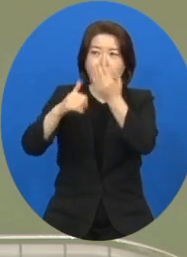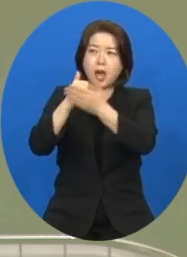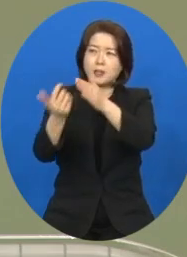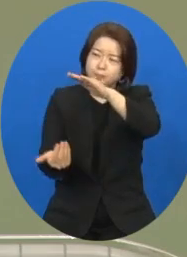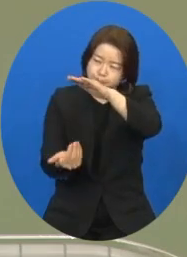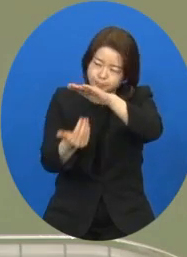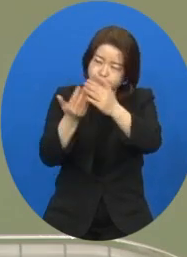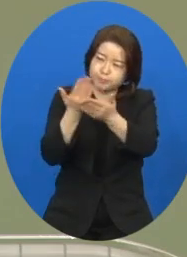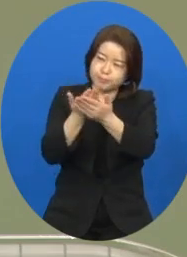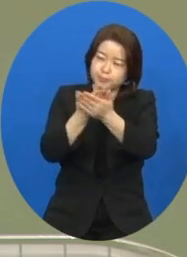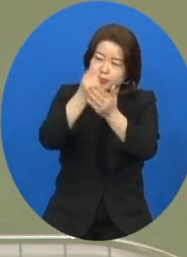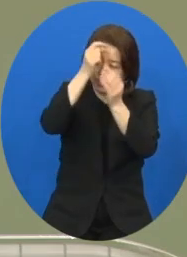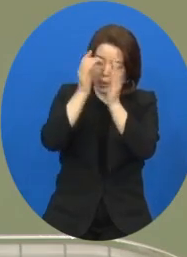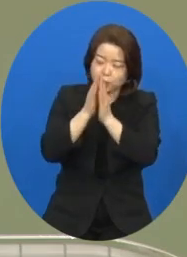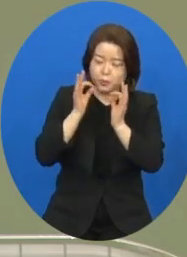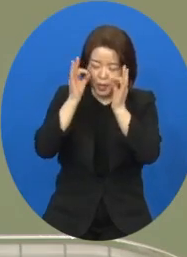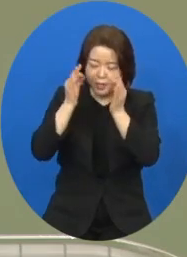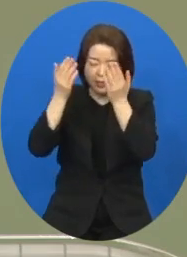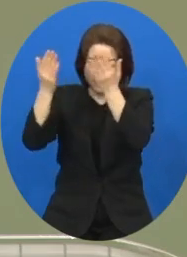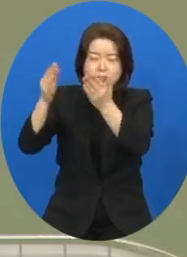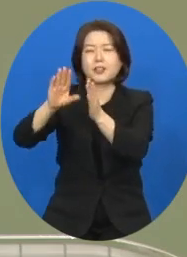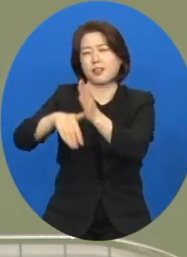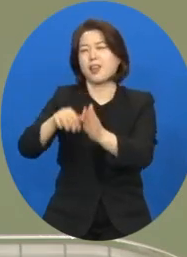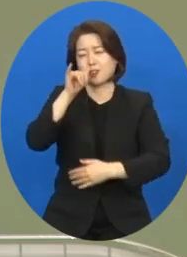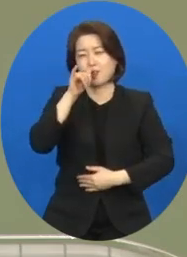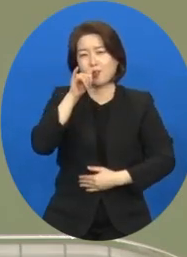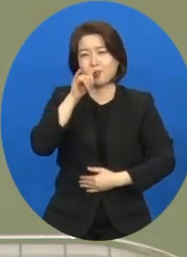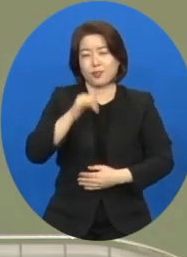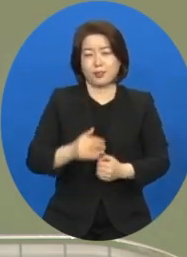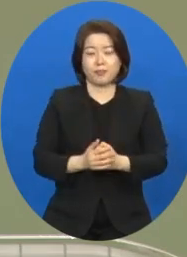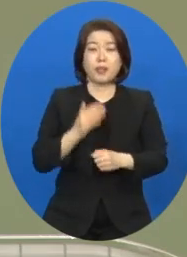달라는 기도를 간절히 드리던 때가 있었습니다.